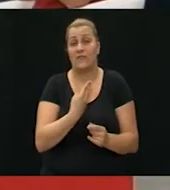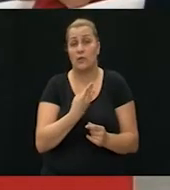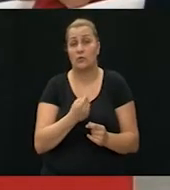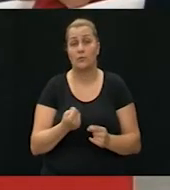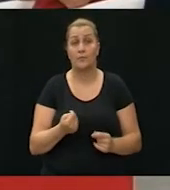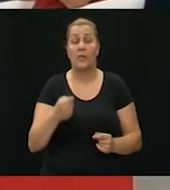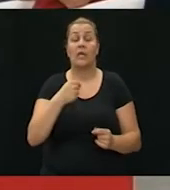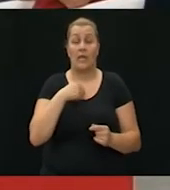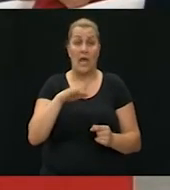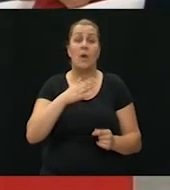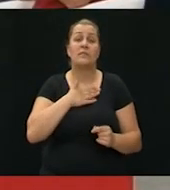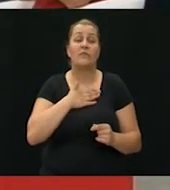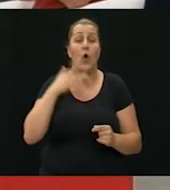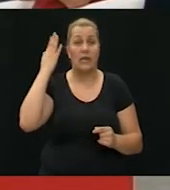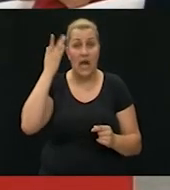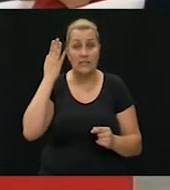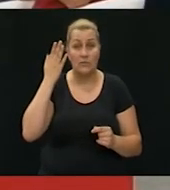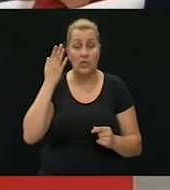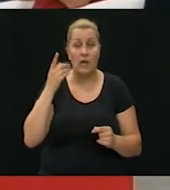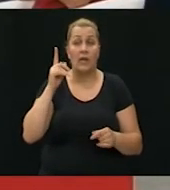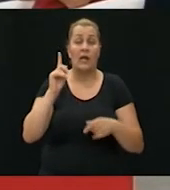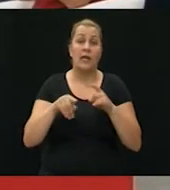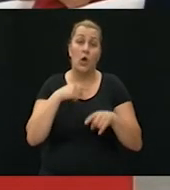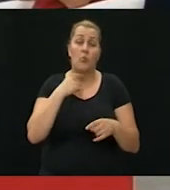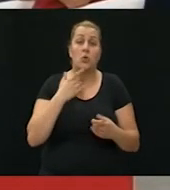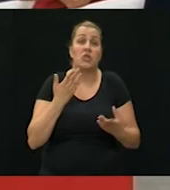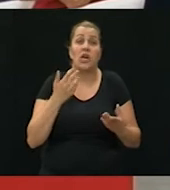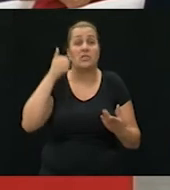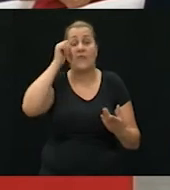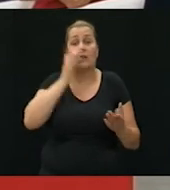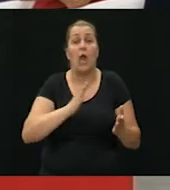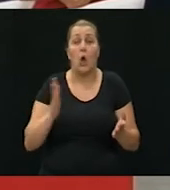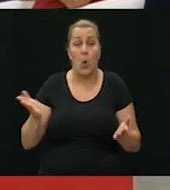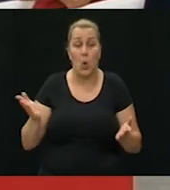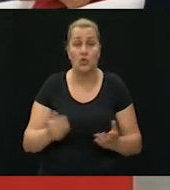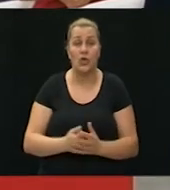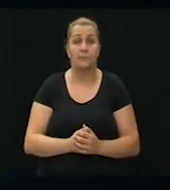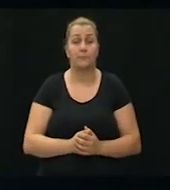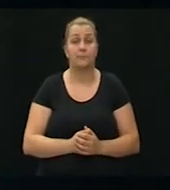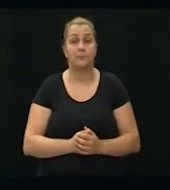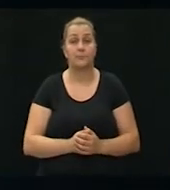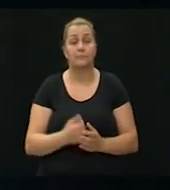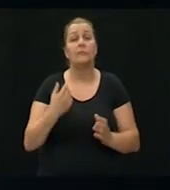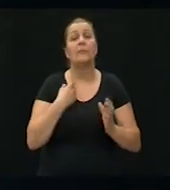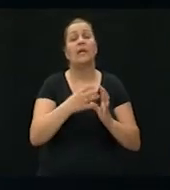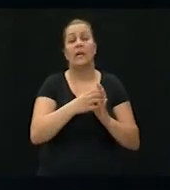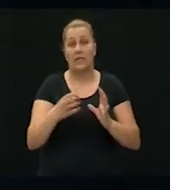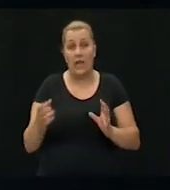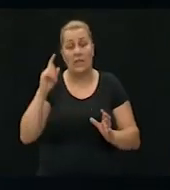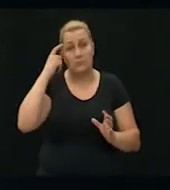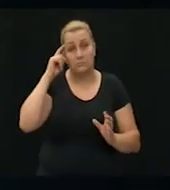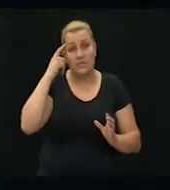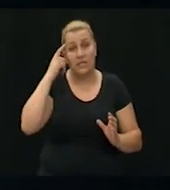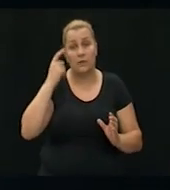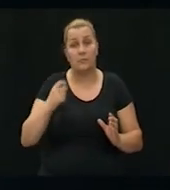neko svoje razmišljanje. Neko to može zvati uroton, neko može zvati šta na razno razne načine. I dalje sam u nekom uvjerenju